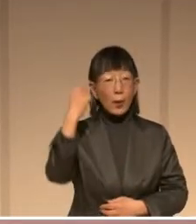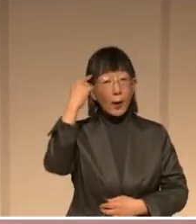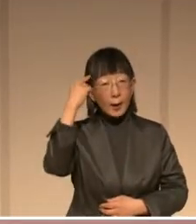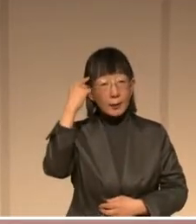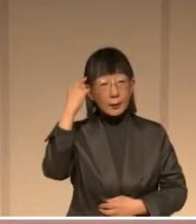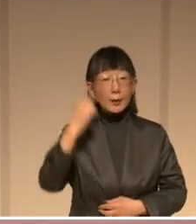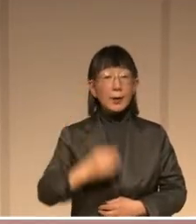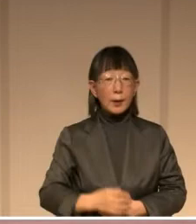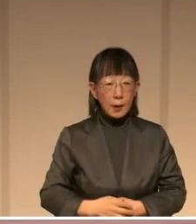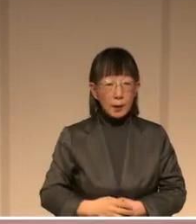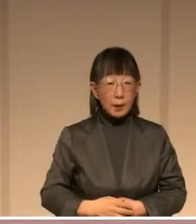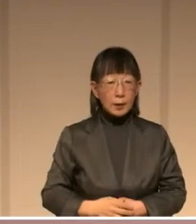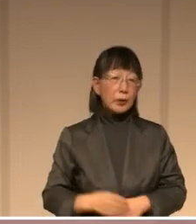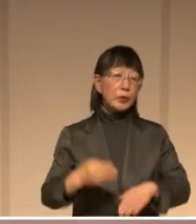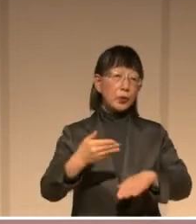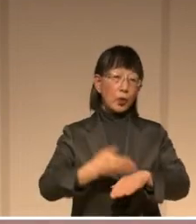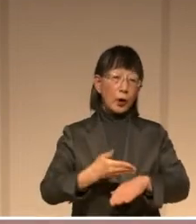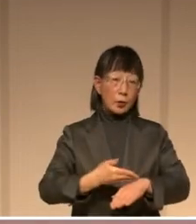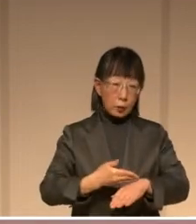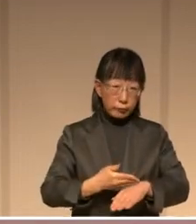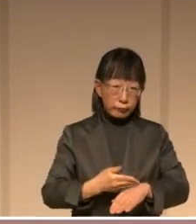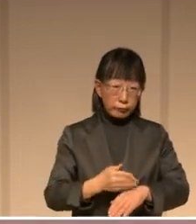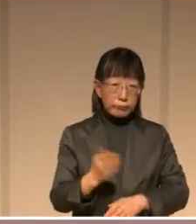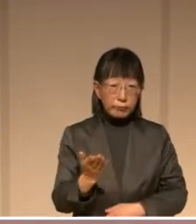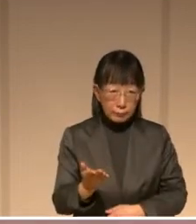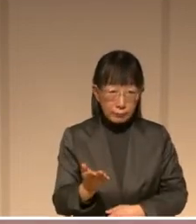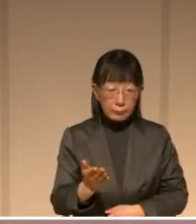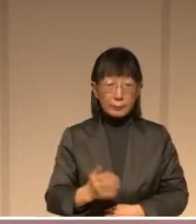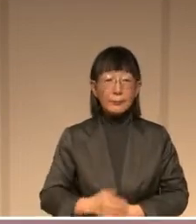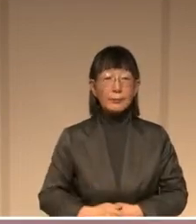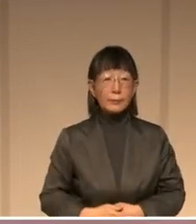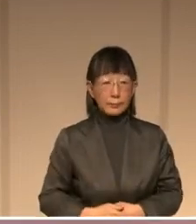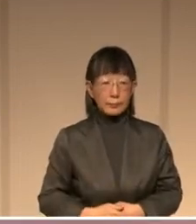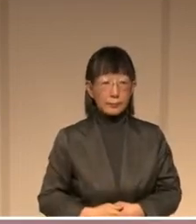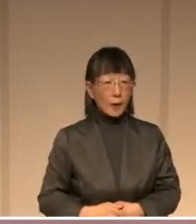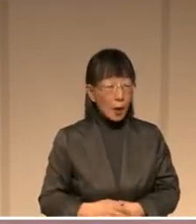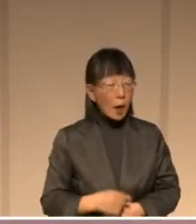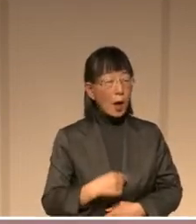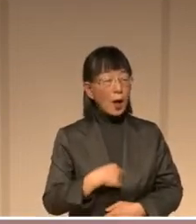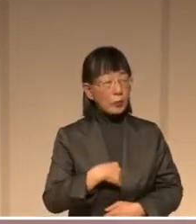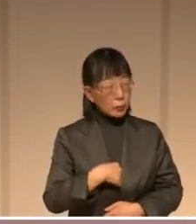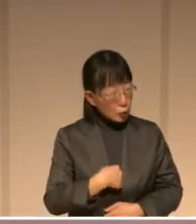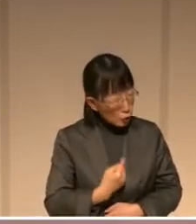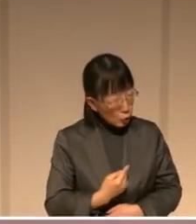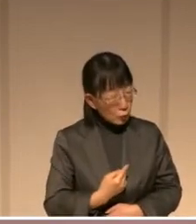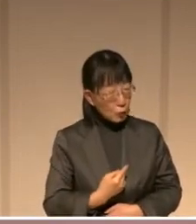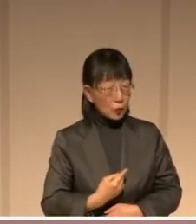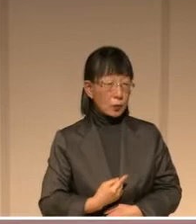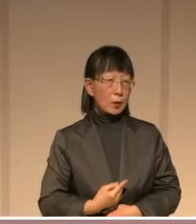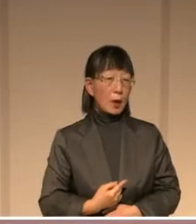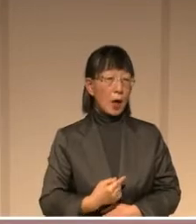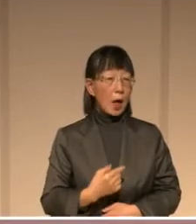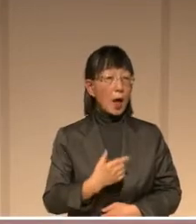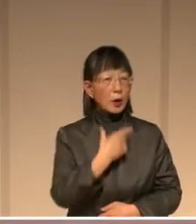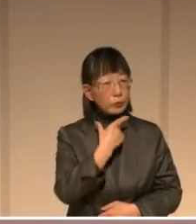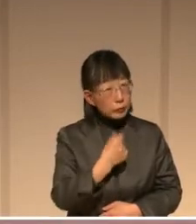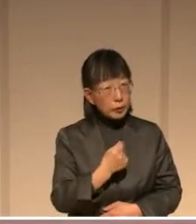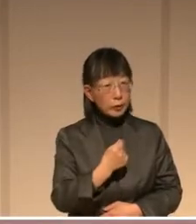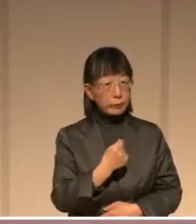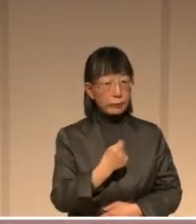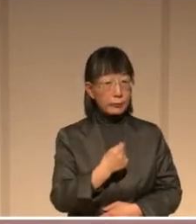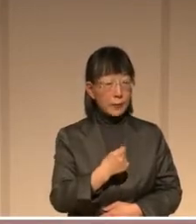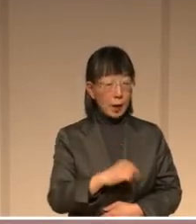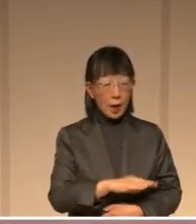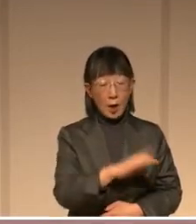トレーニングとそうです方本当にもともとその自己中で落ち着きがなかったものですから少しでも人の話そして周りの